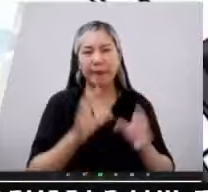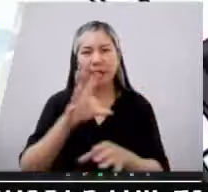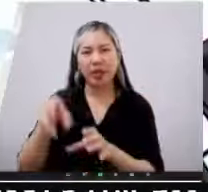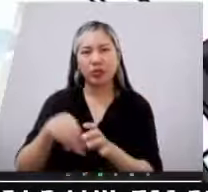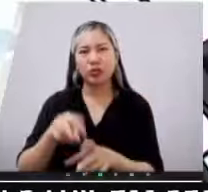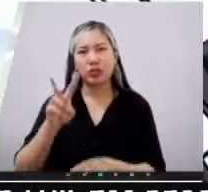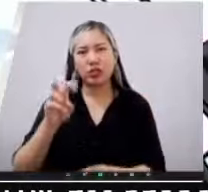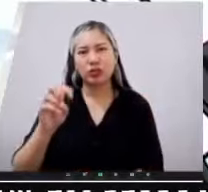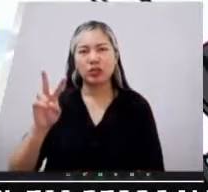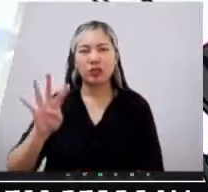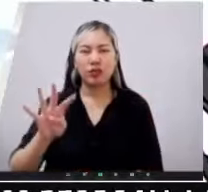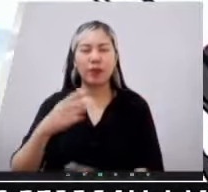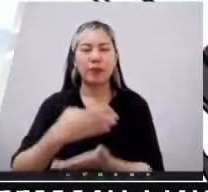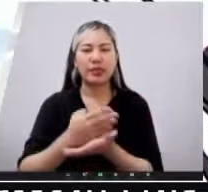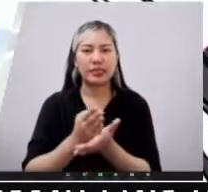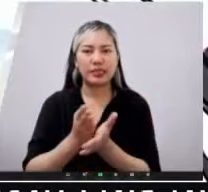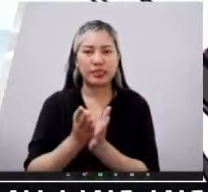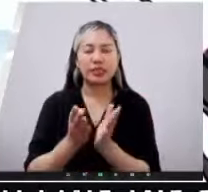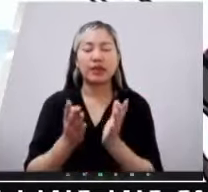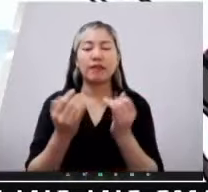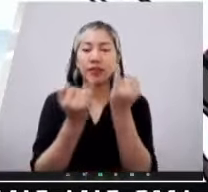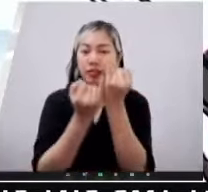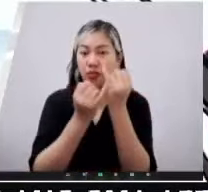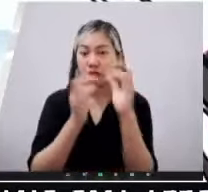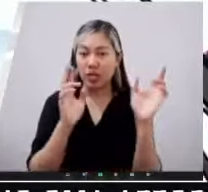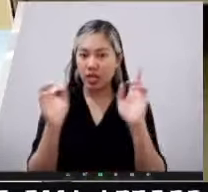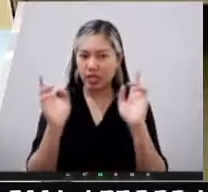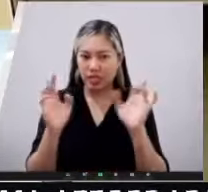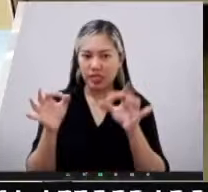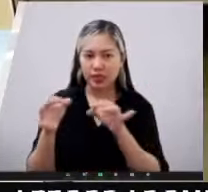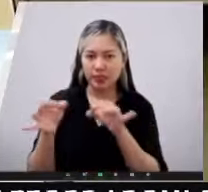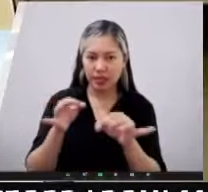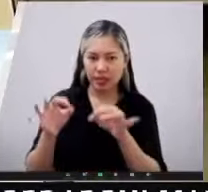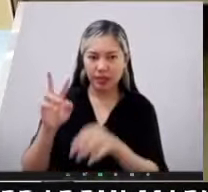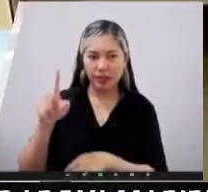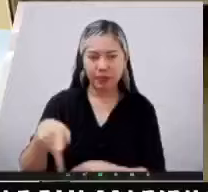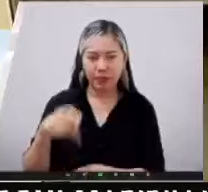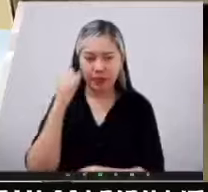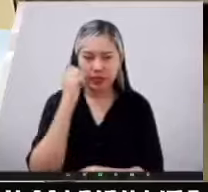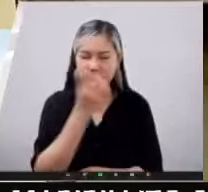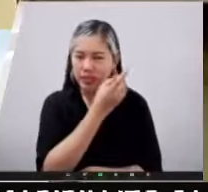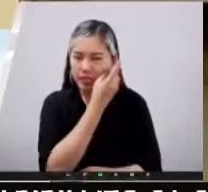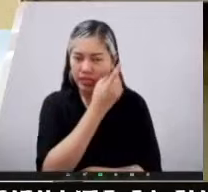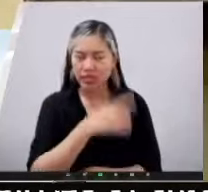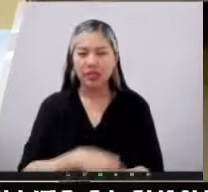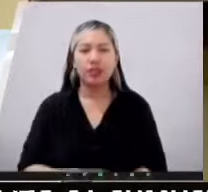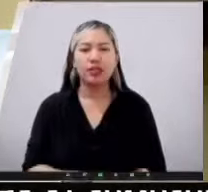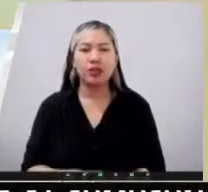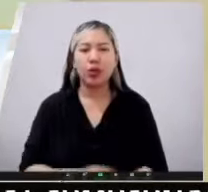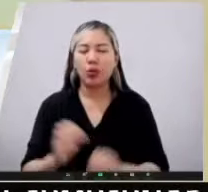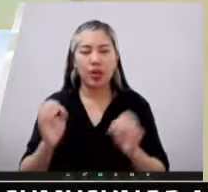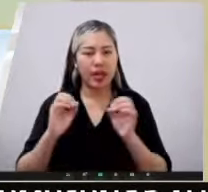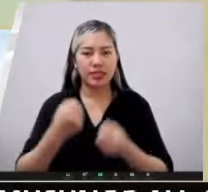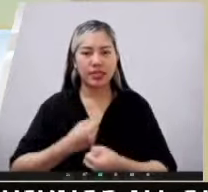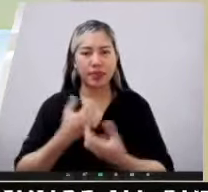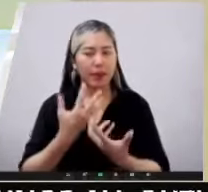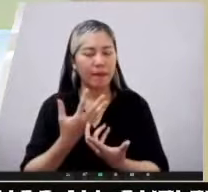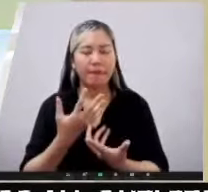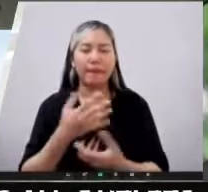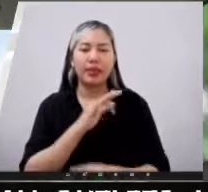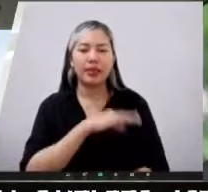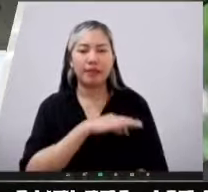magpaliwanag ang fel health kay VP Sara kung kinakailangan wala umanong masasakripisyo benepisyo para sa mga